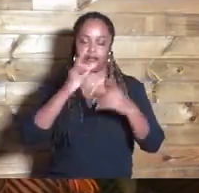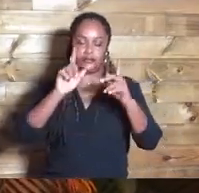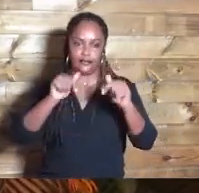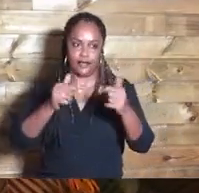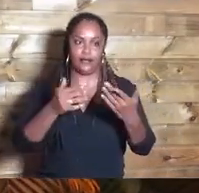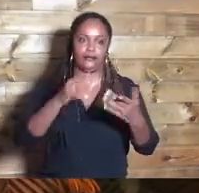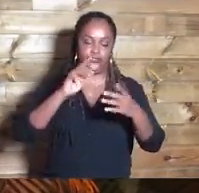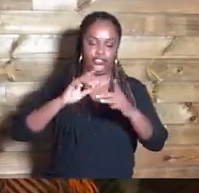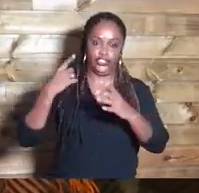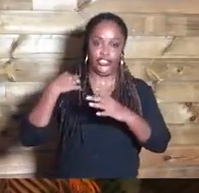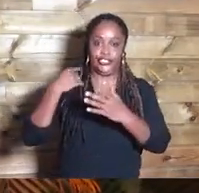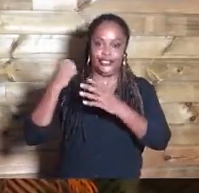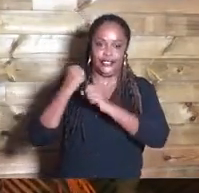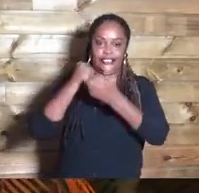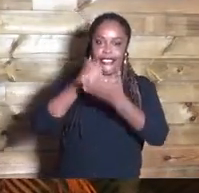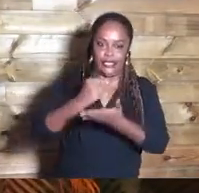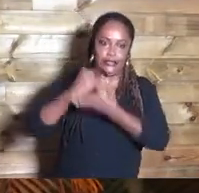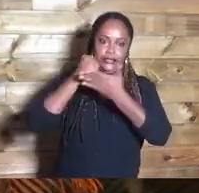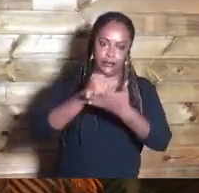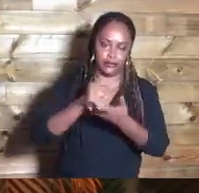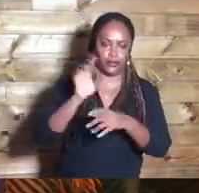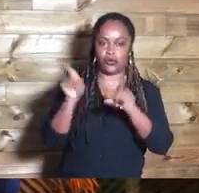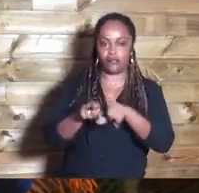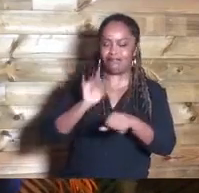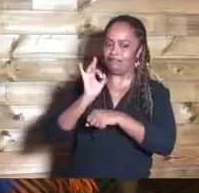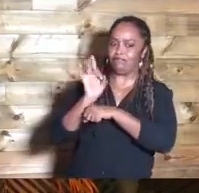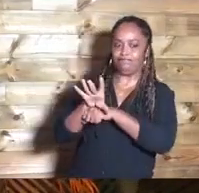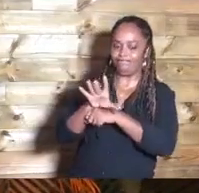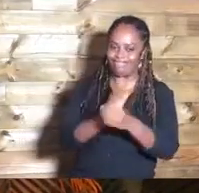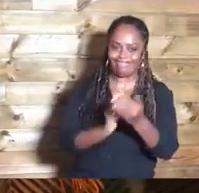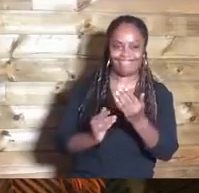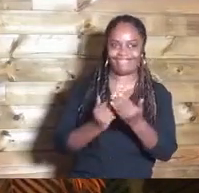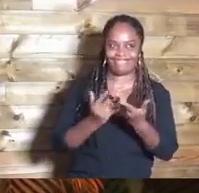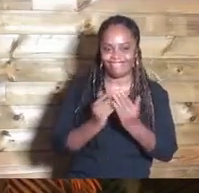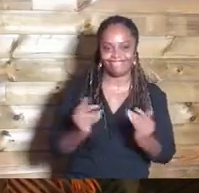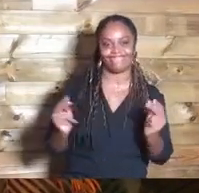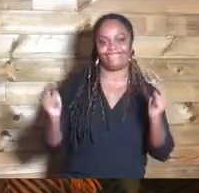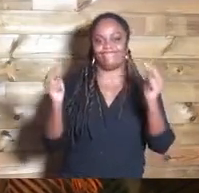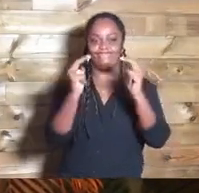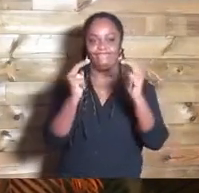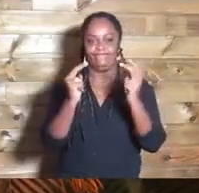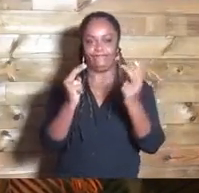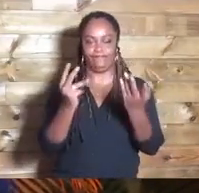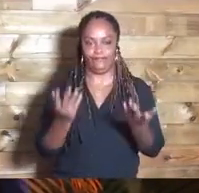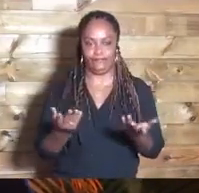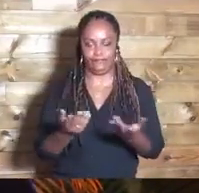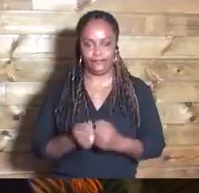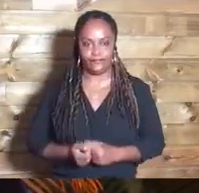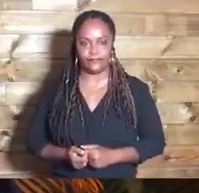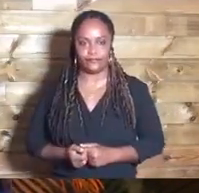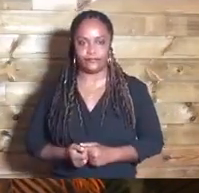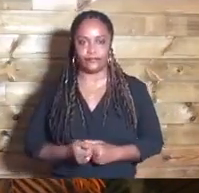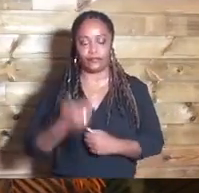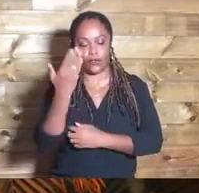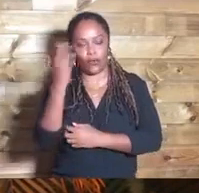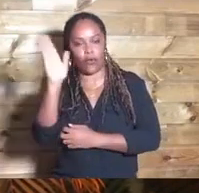de génération en génération un rejet grandissant. Oui, oui, un rejet grandissant. Une